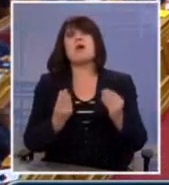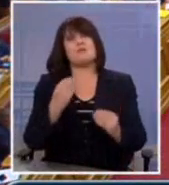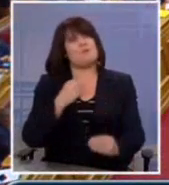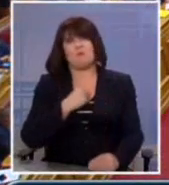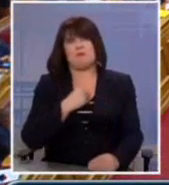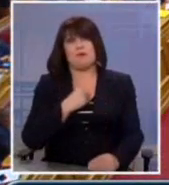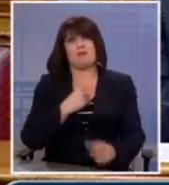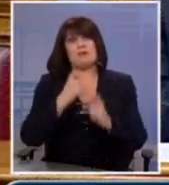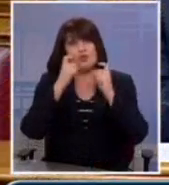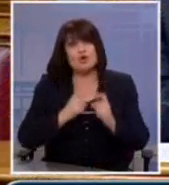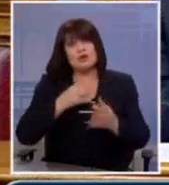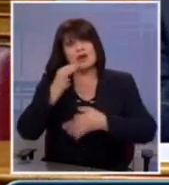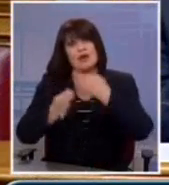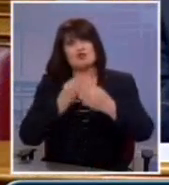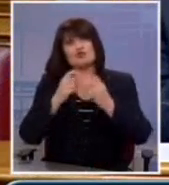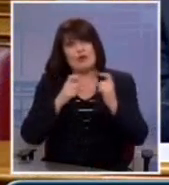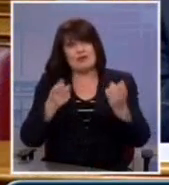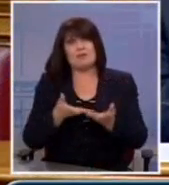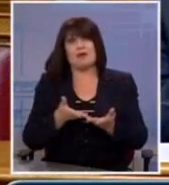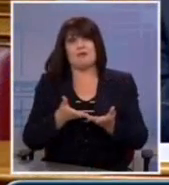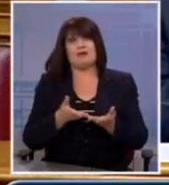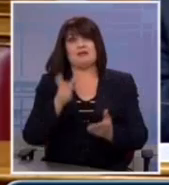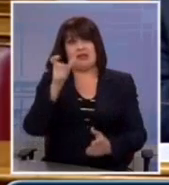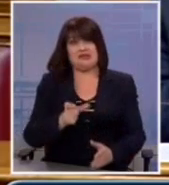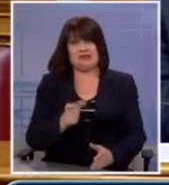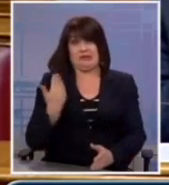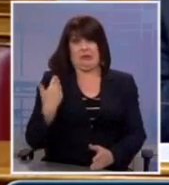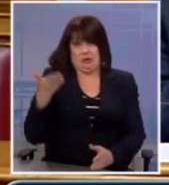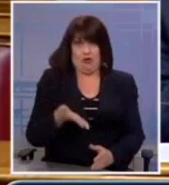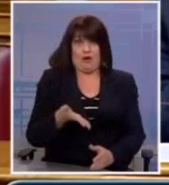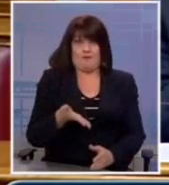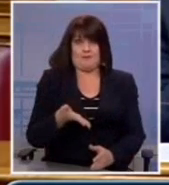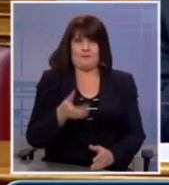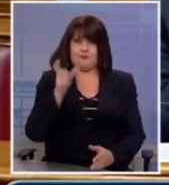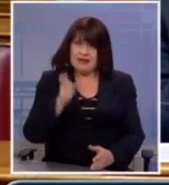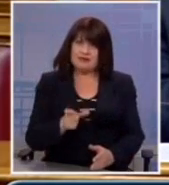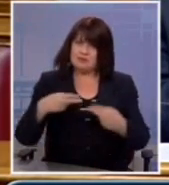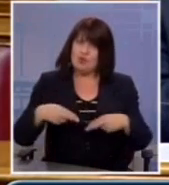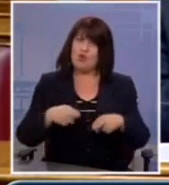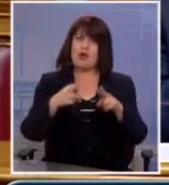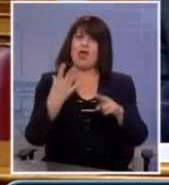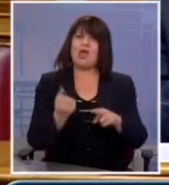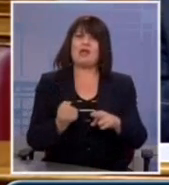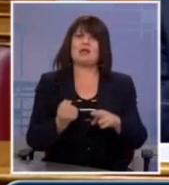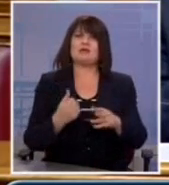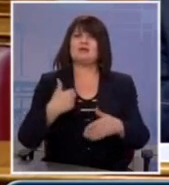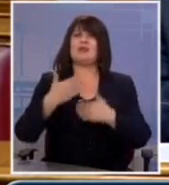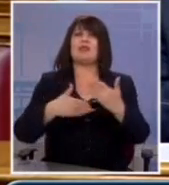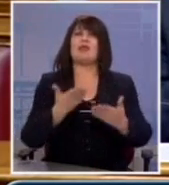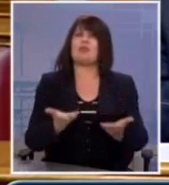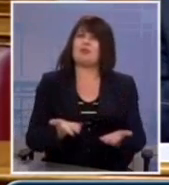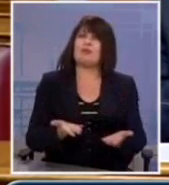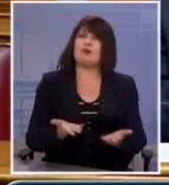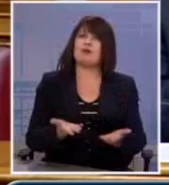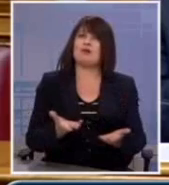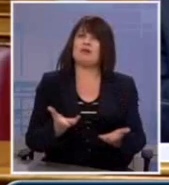Λυπάμαι πάρα πολύ που αναγκάζομαι να σας πω αυτά τα πράγματα, διότι δεν είστε χθεσινός. Είστε μια πορεία, έχετε μια διαδρομή και